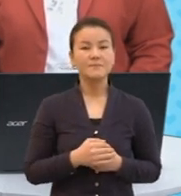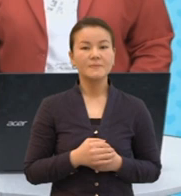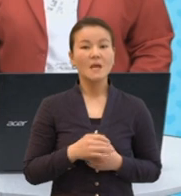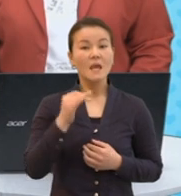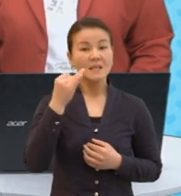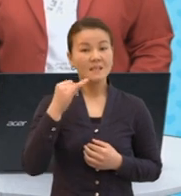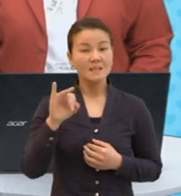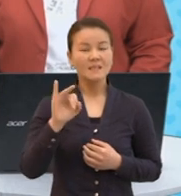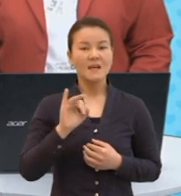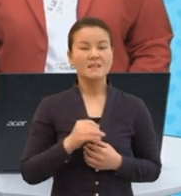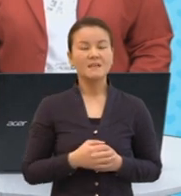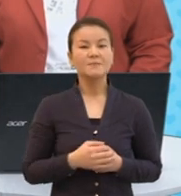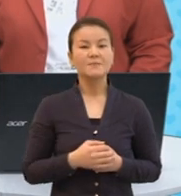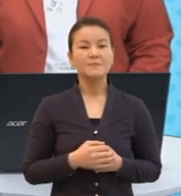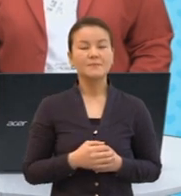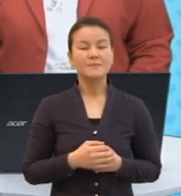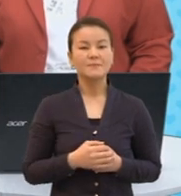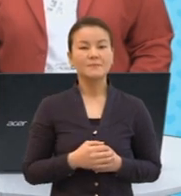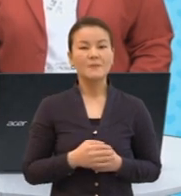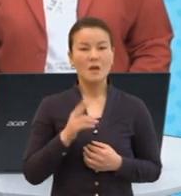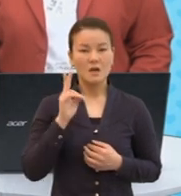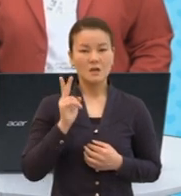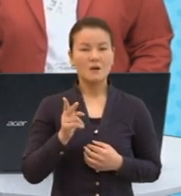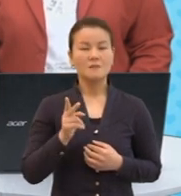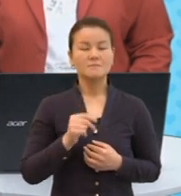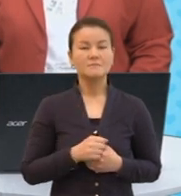И краткое, К,